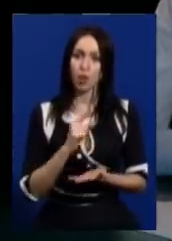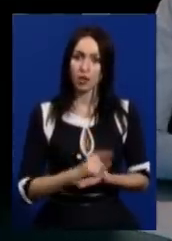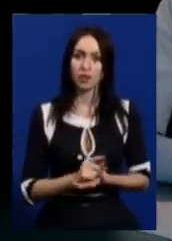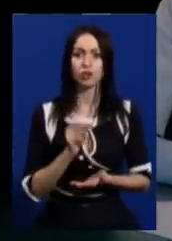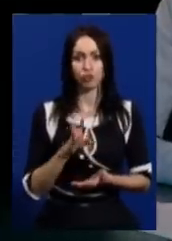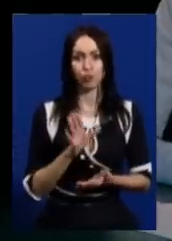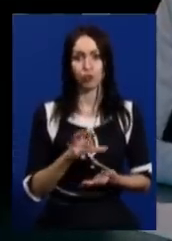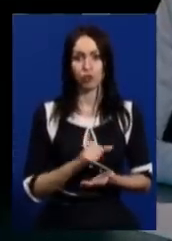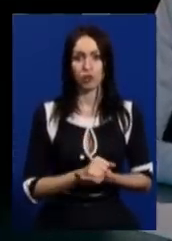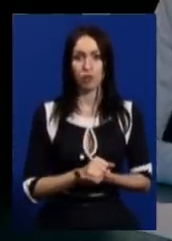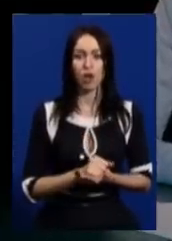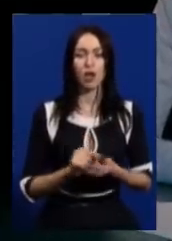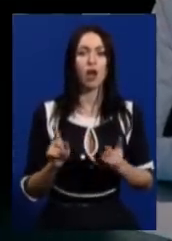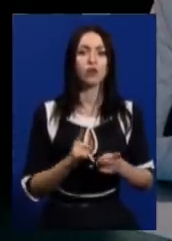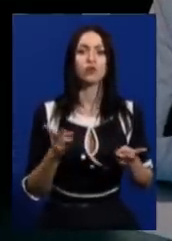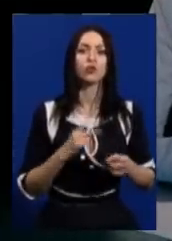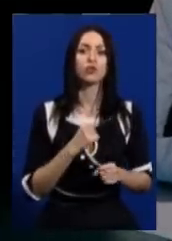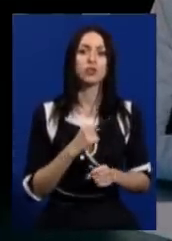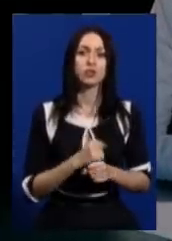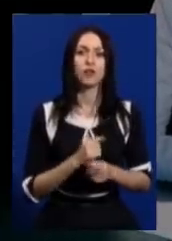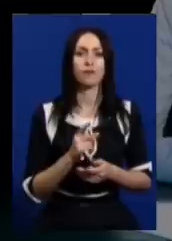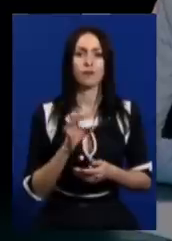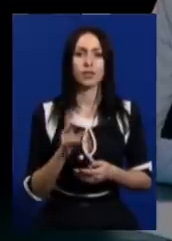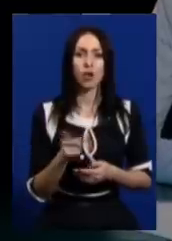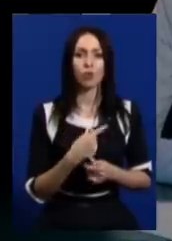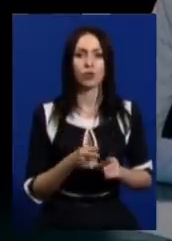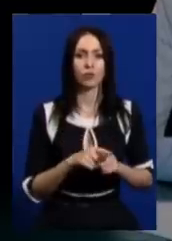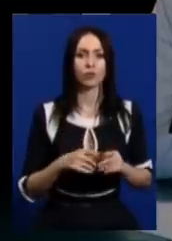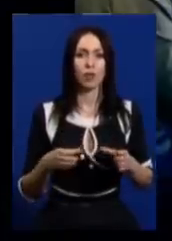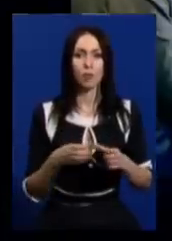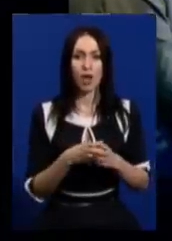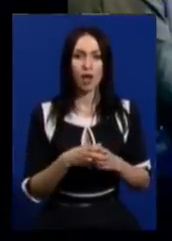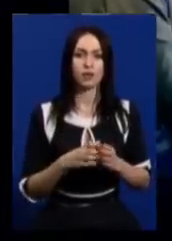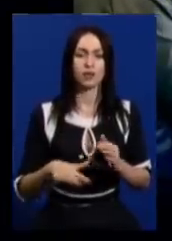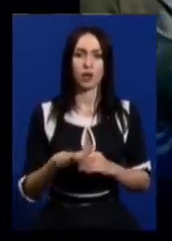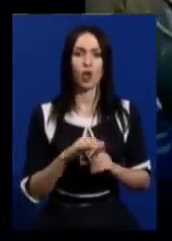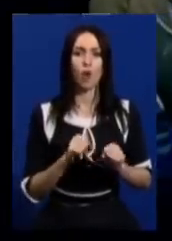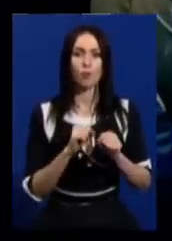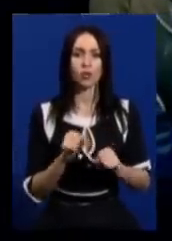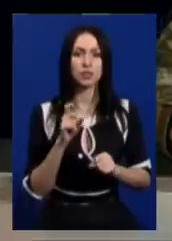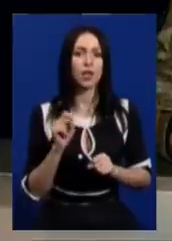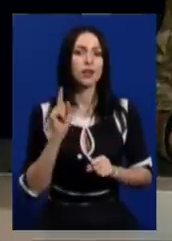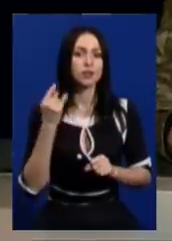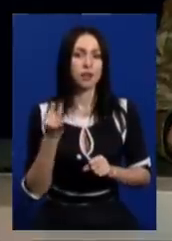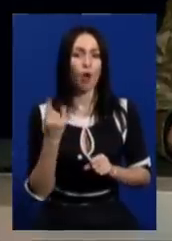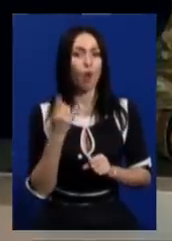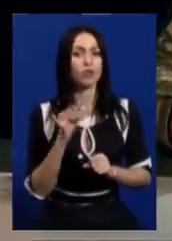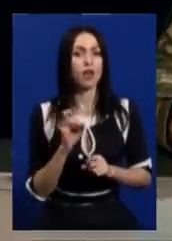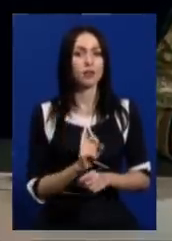будуть займатися. Чим мають стати загони і батальйони, і бригади територіальної оборони по ідеї, за ідеєю? Одна із